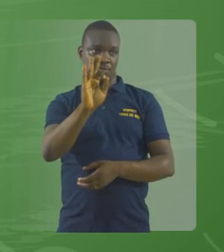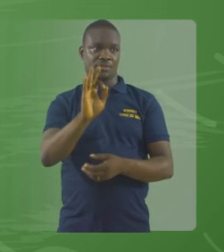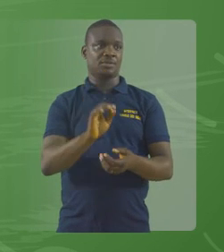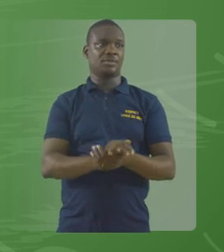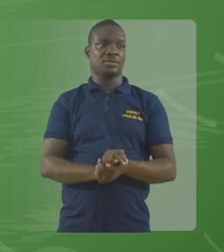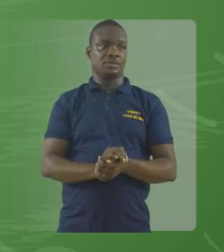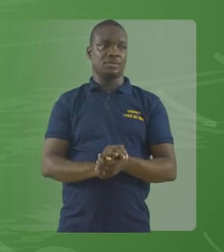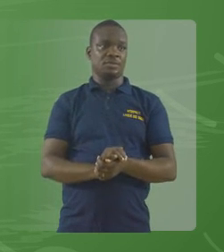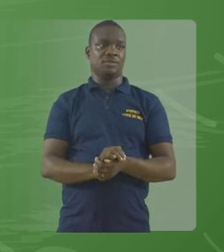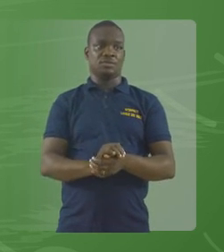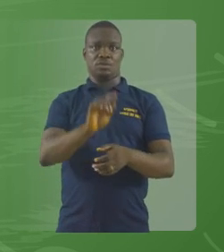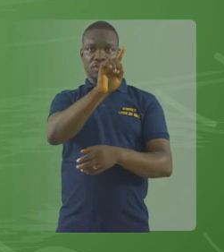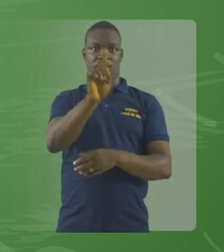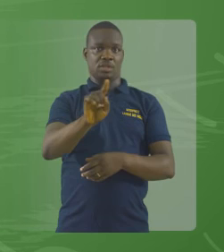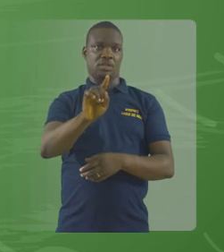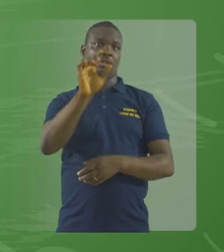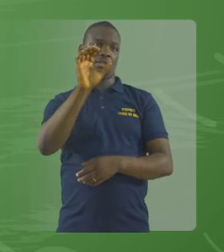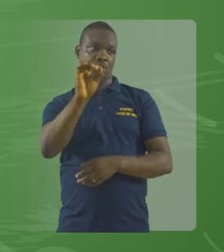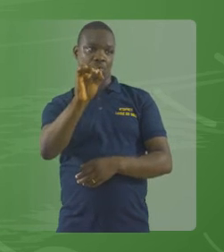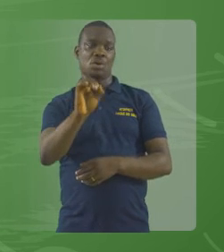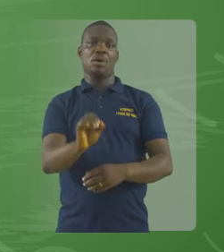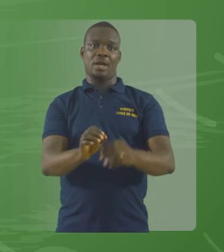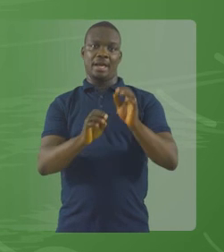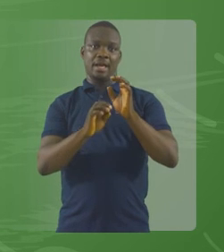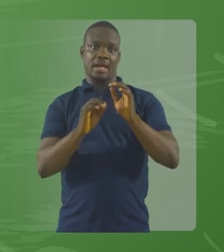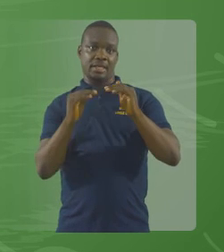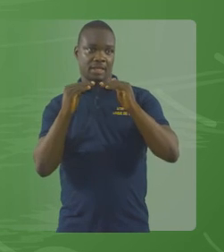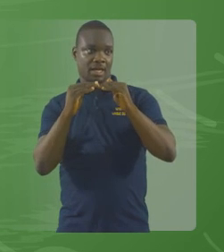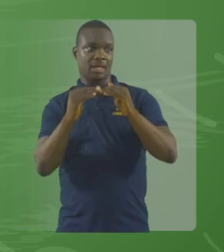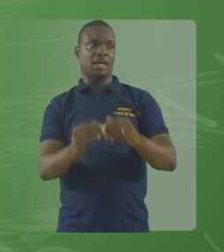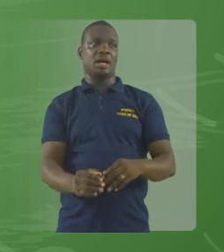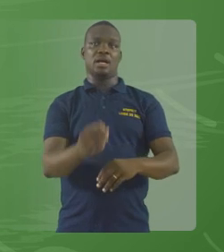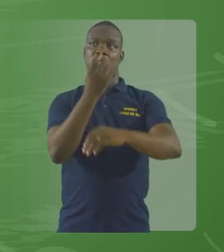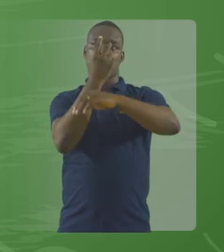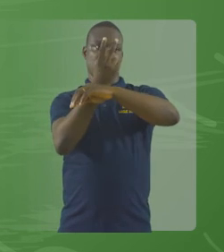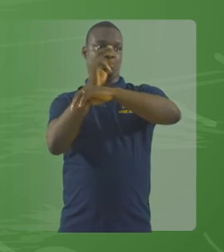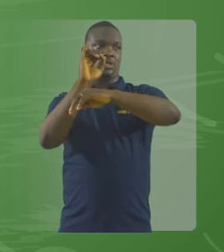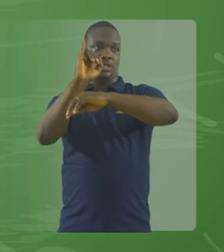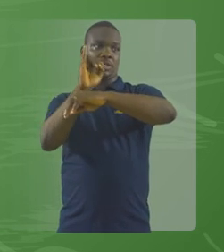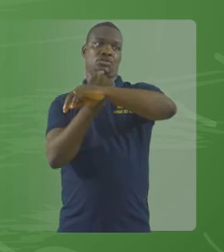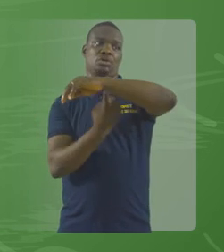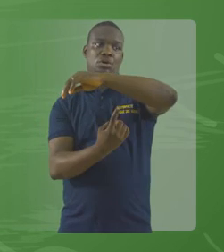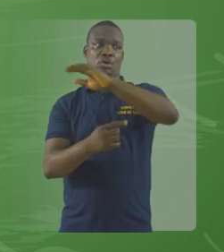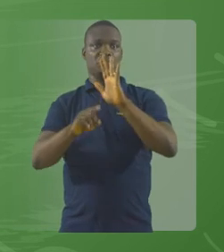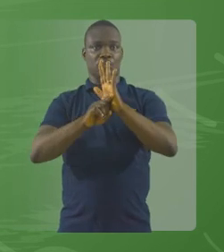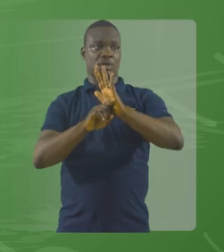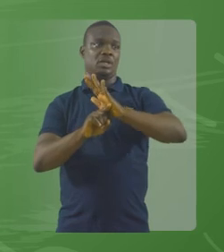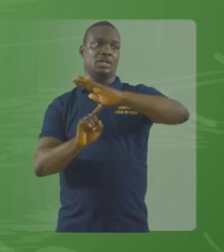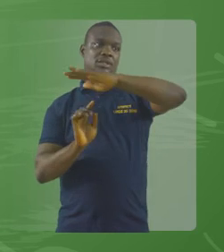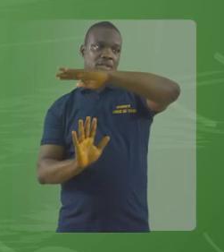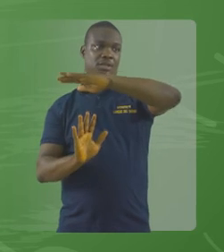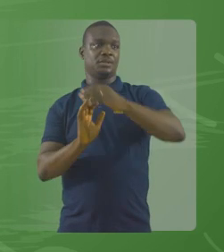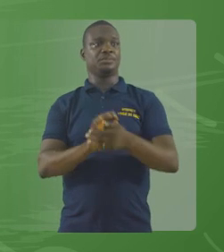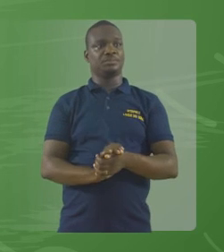égal à B, c'est-à-dire 2i, sur 1 moins A. B donc vaut